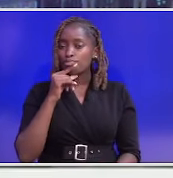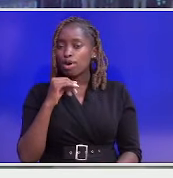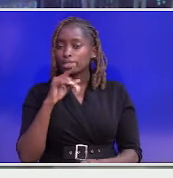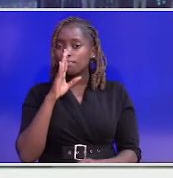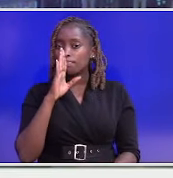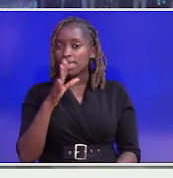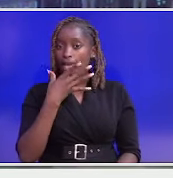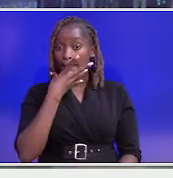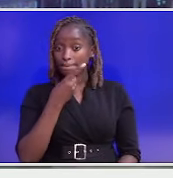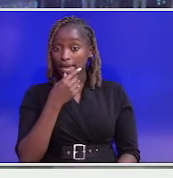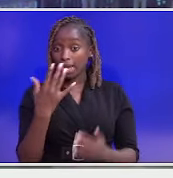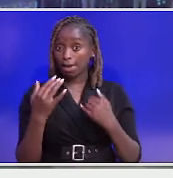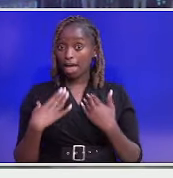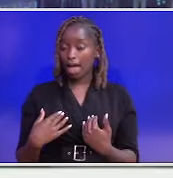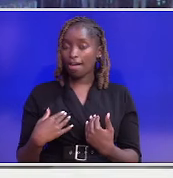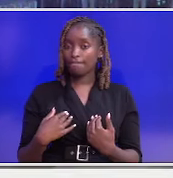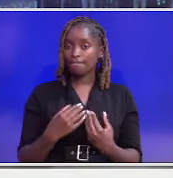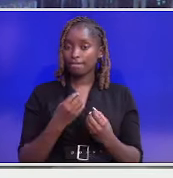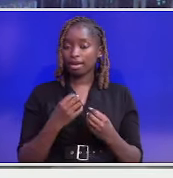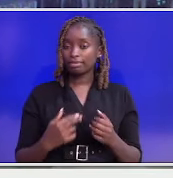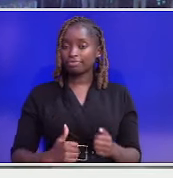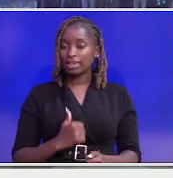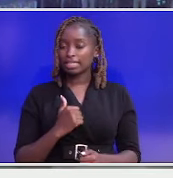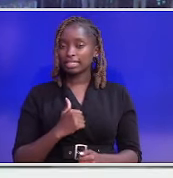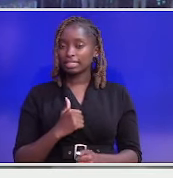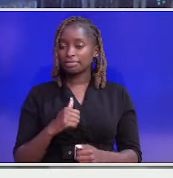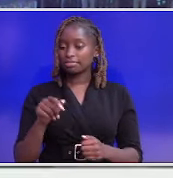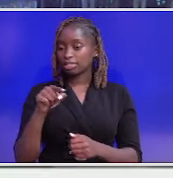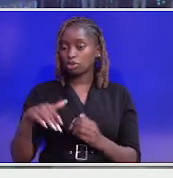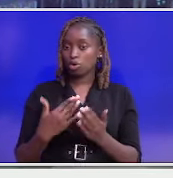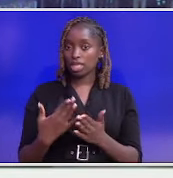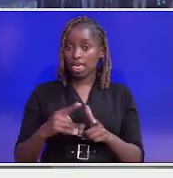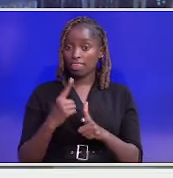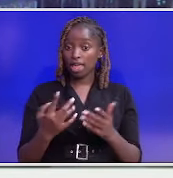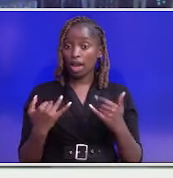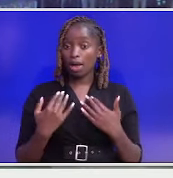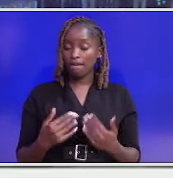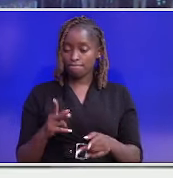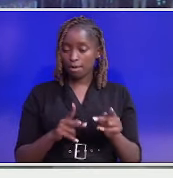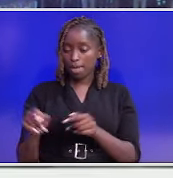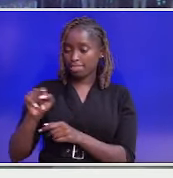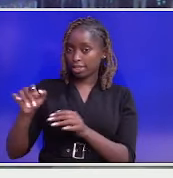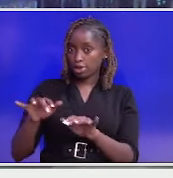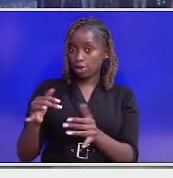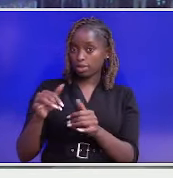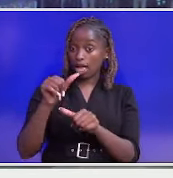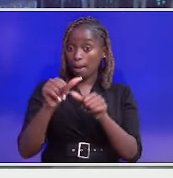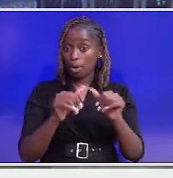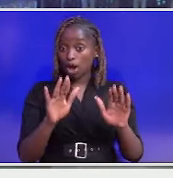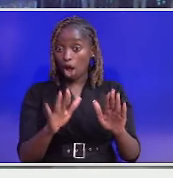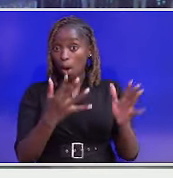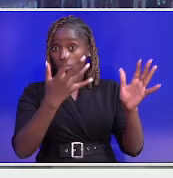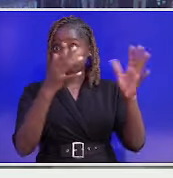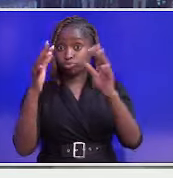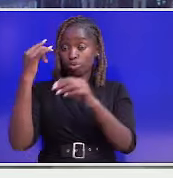wetu Wanji Sostin alihudhuria mojawapo ya hafla hizo usiku na sasa ametuandalia taarifa ifuatayo kuhusu jinsi sherehe ya